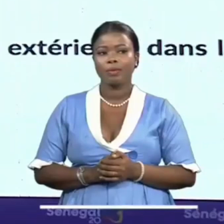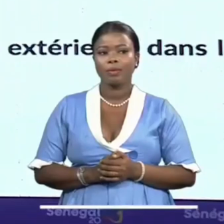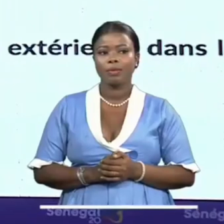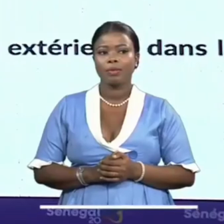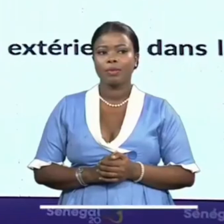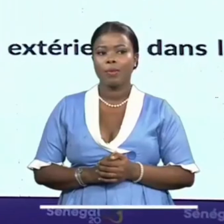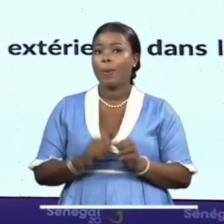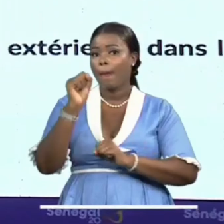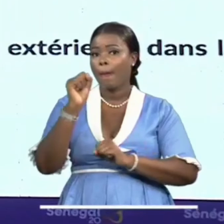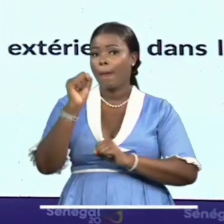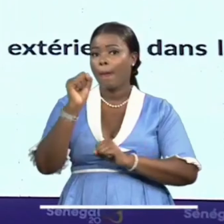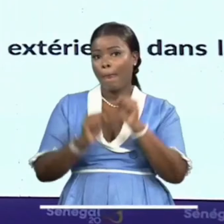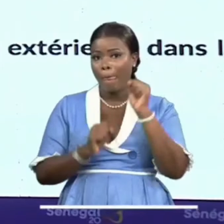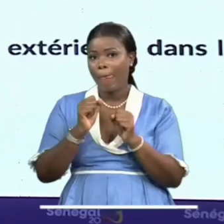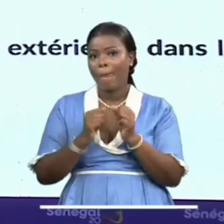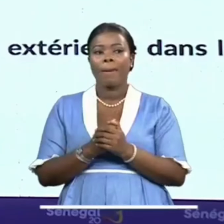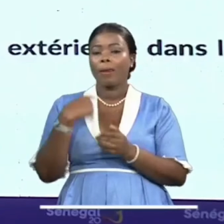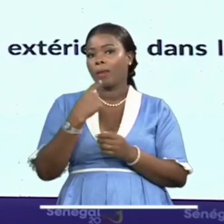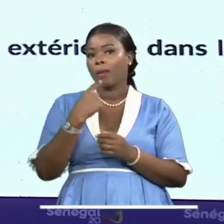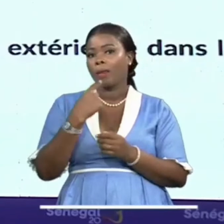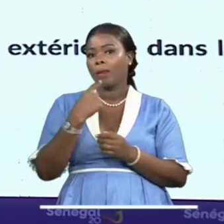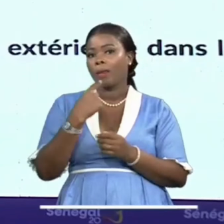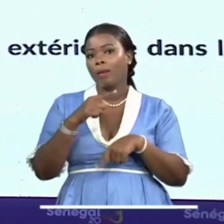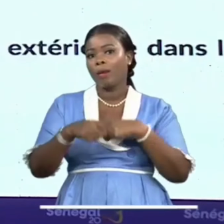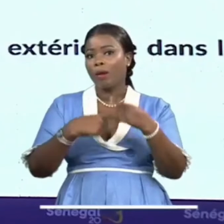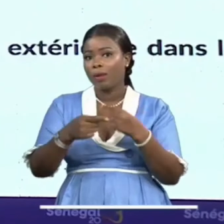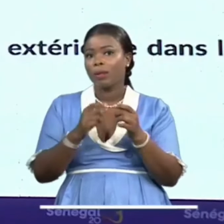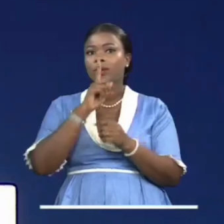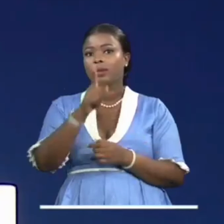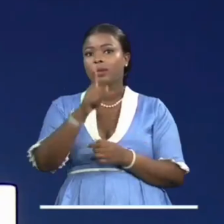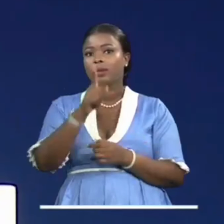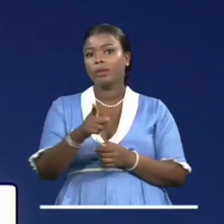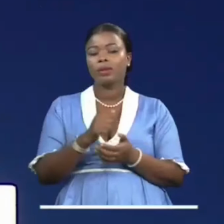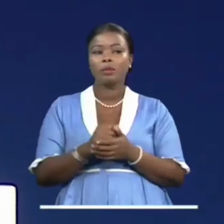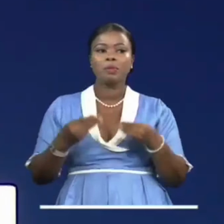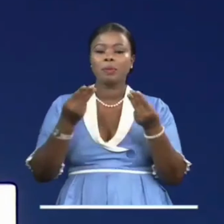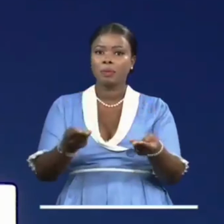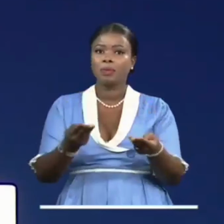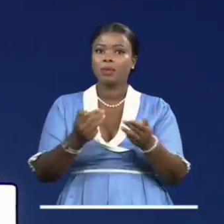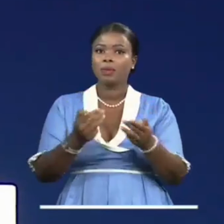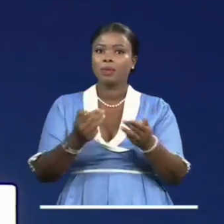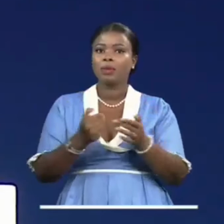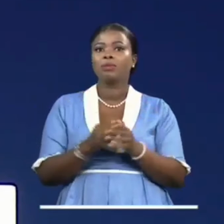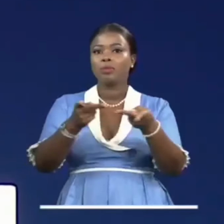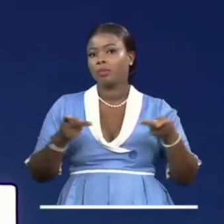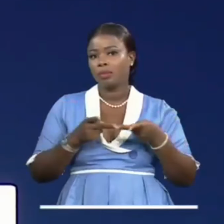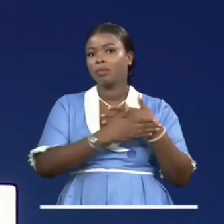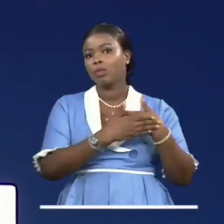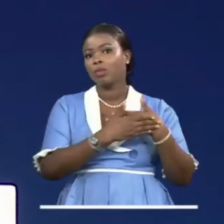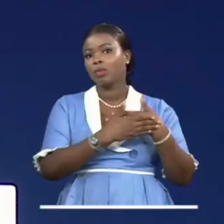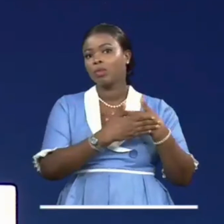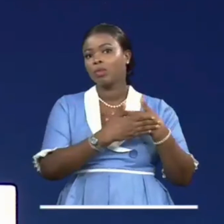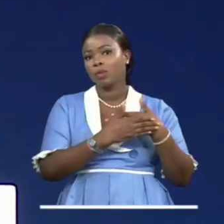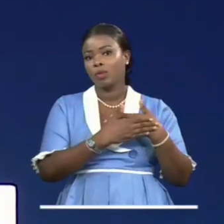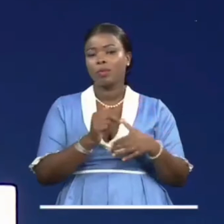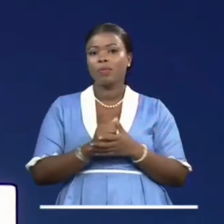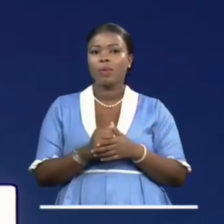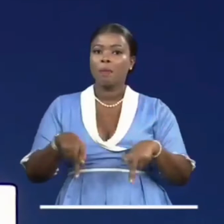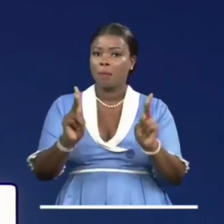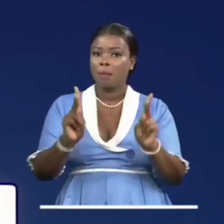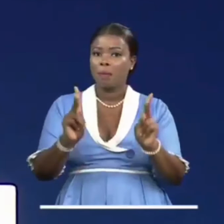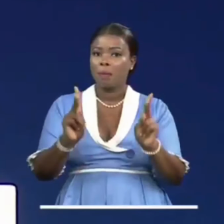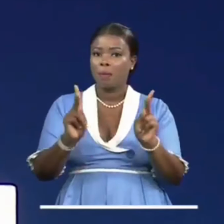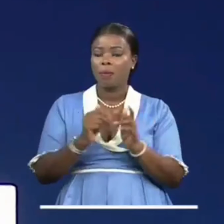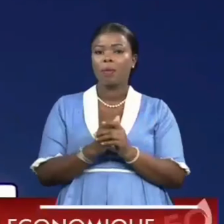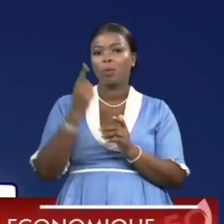stratégie d'endettement qui va être mise en place permettra à côté déjà il y a permettra de maîtriser l'endettement pour les